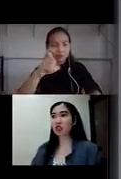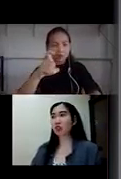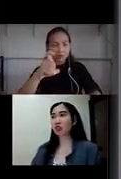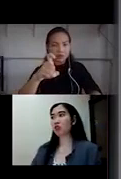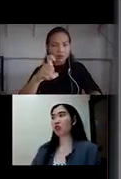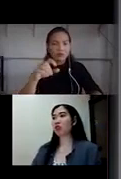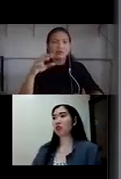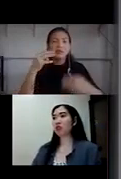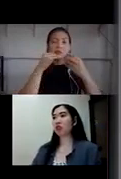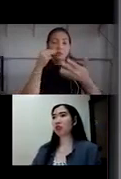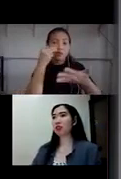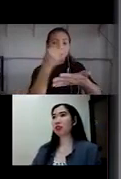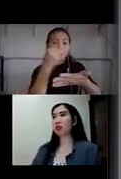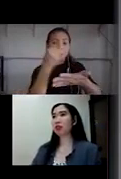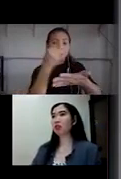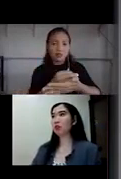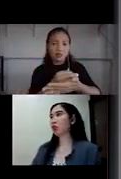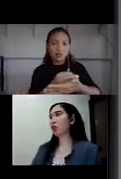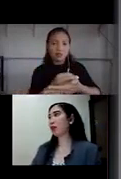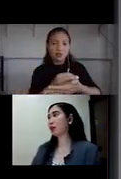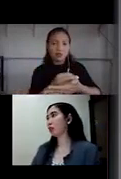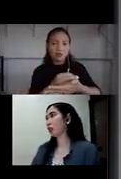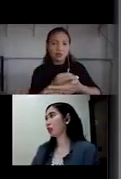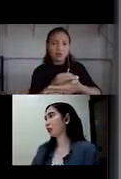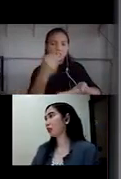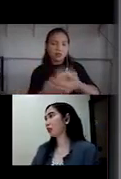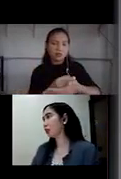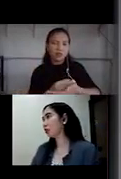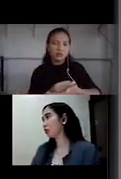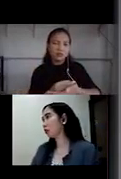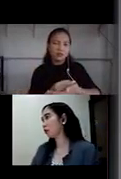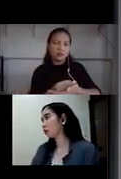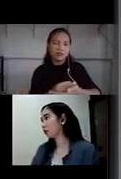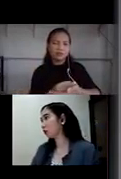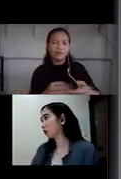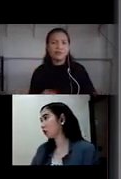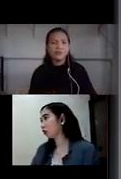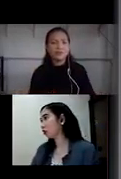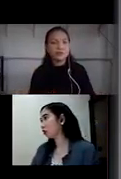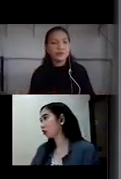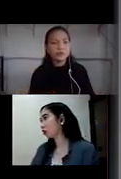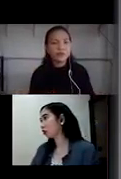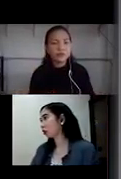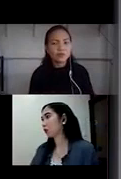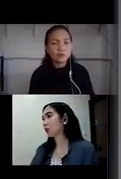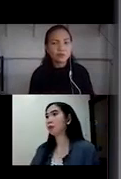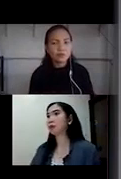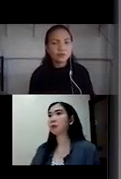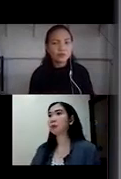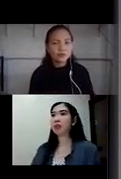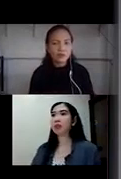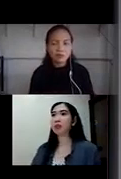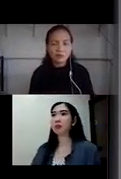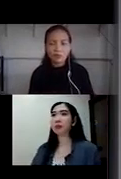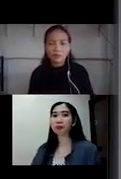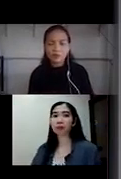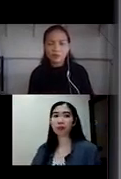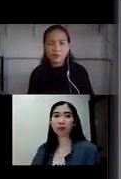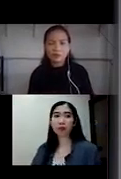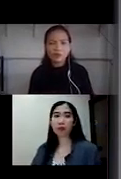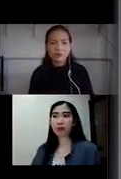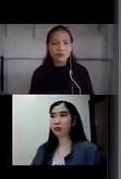message nyo. Yun. So, ganun po siya. Teka lang, i-check ko if I have a delegated. Wala. Okay?